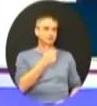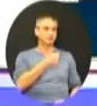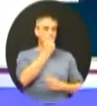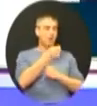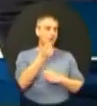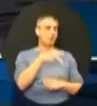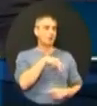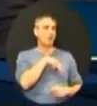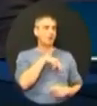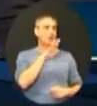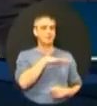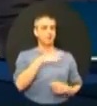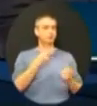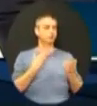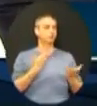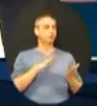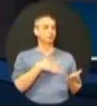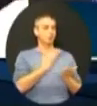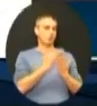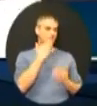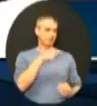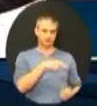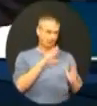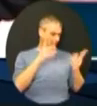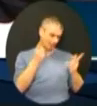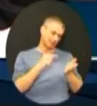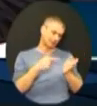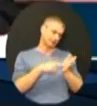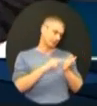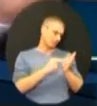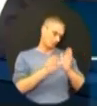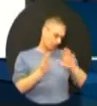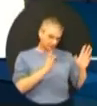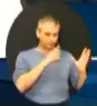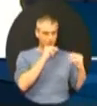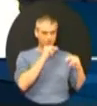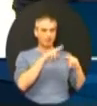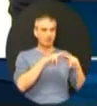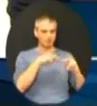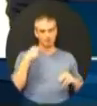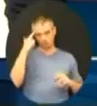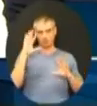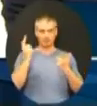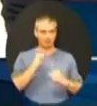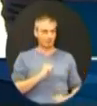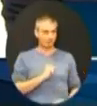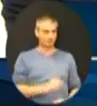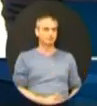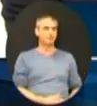החק אחראי על המערך השירות הלאומי בישראל למה זה סיבה פוליטית ו אפשר לדבר על זה גם ש